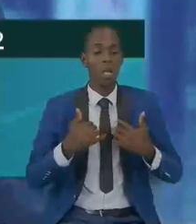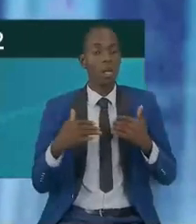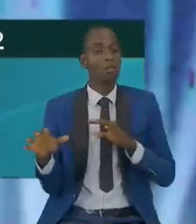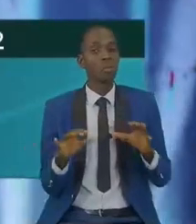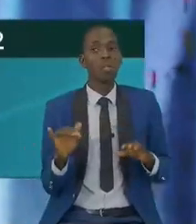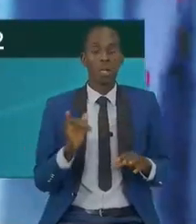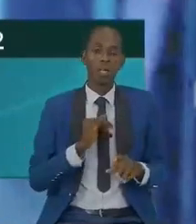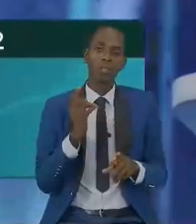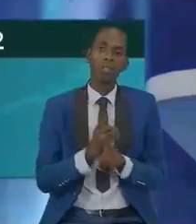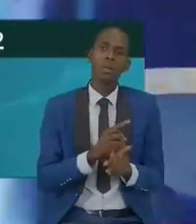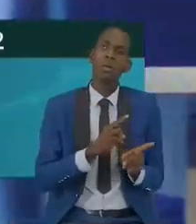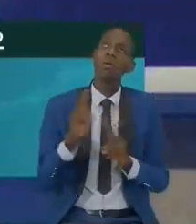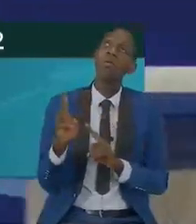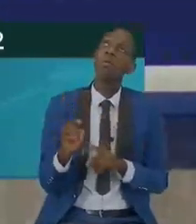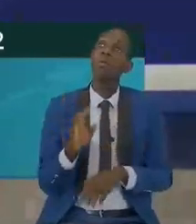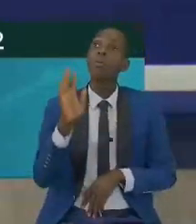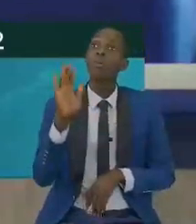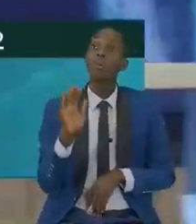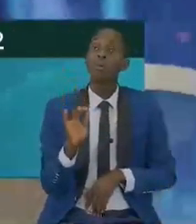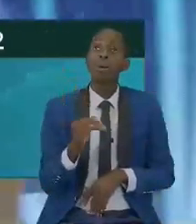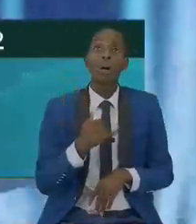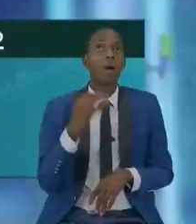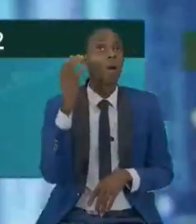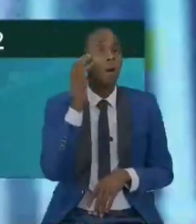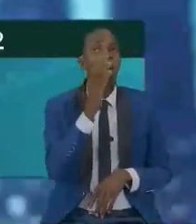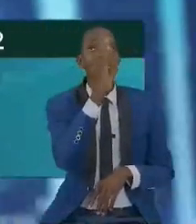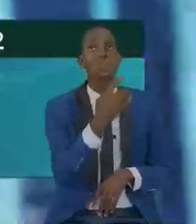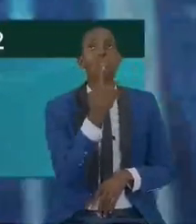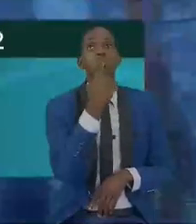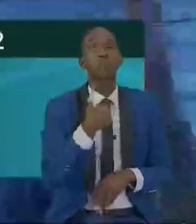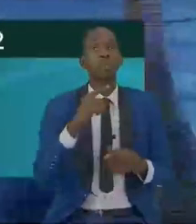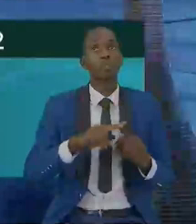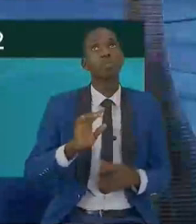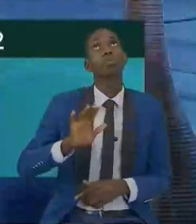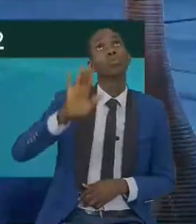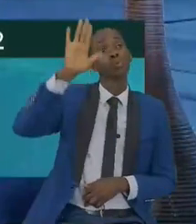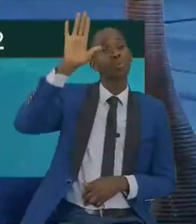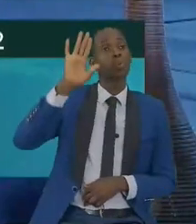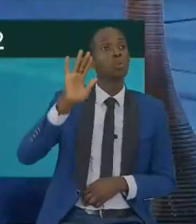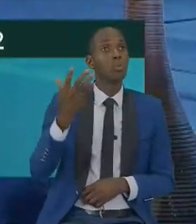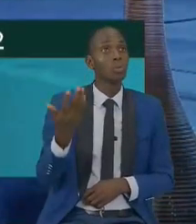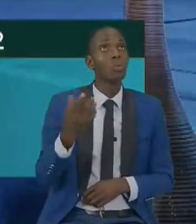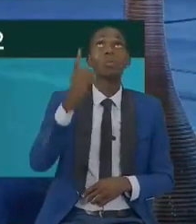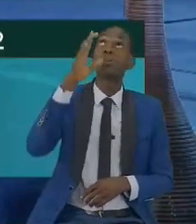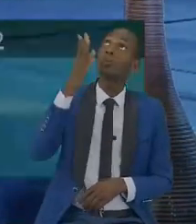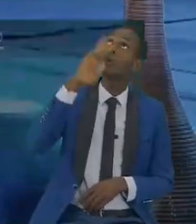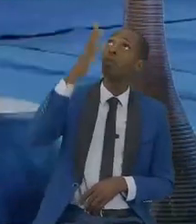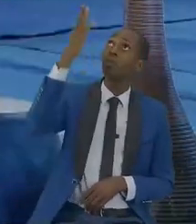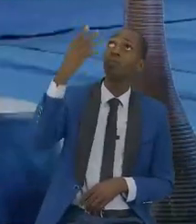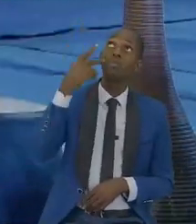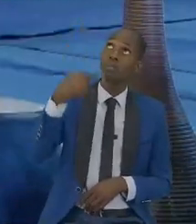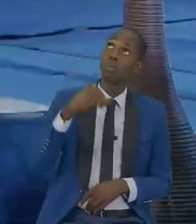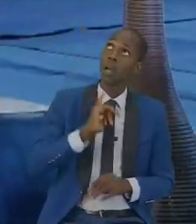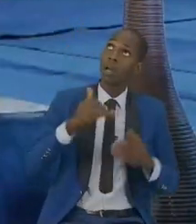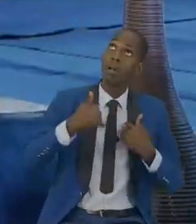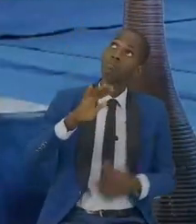pas la conséquence du péché que j'ai commis et dont je viens seulement. On nous a dit de lever la main, puis moi je lève la main. Est-ce